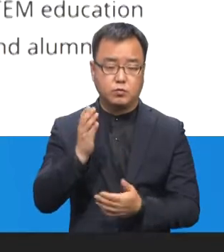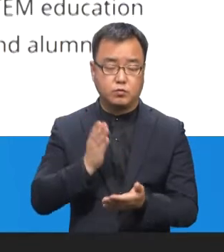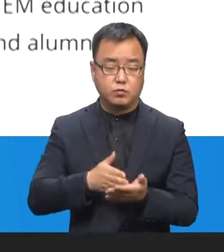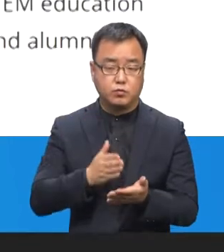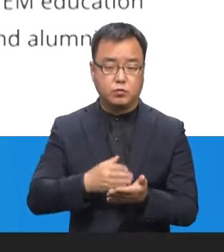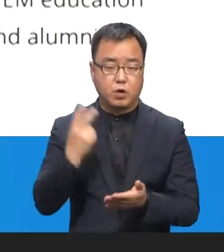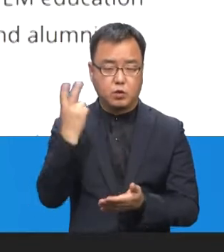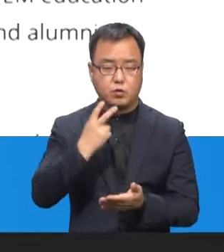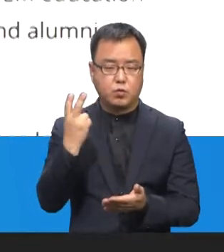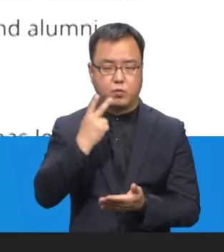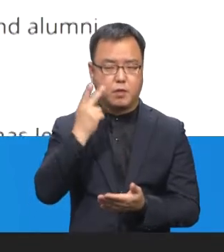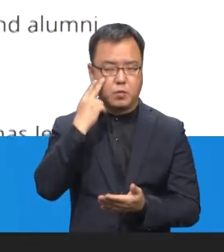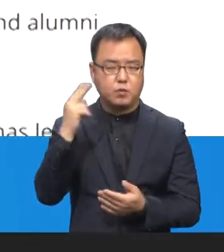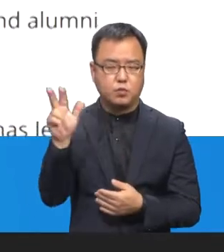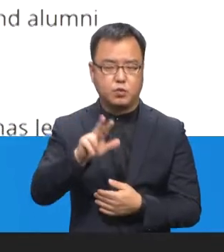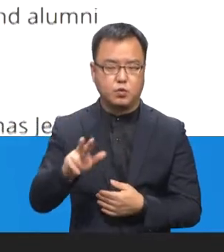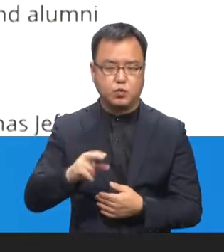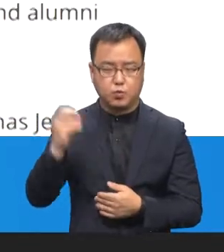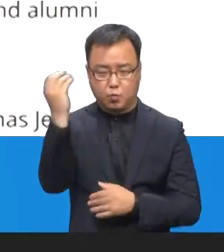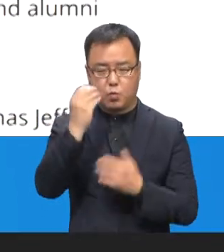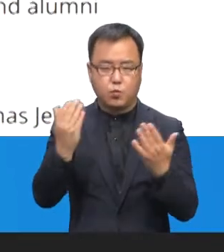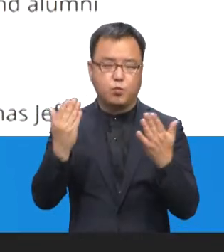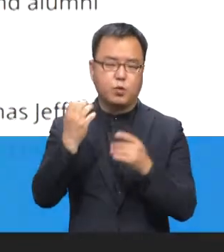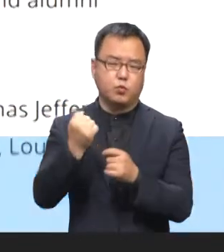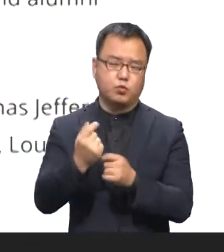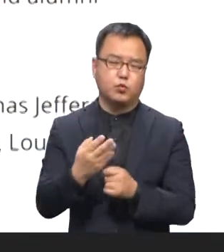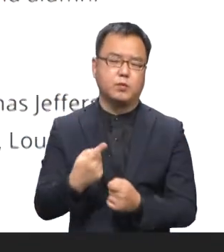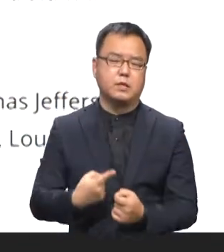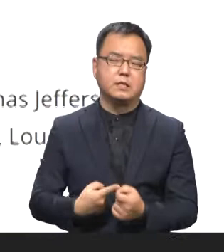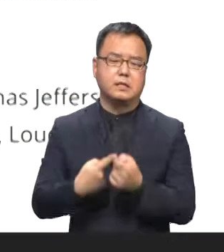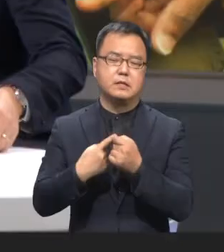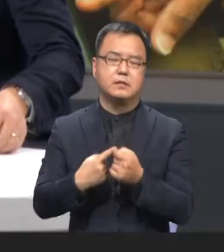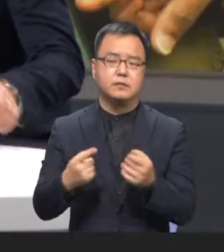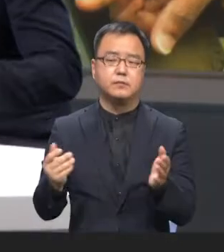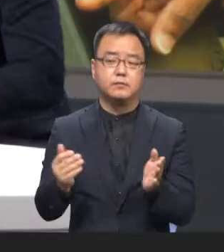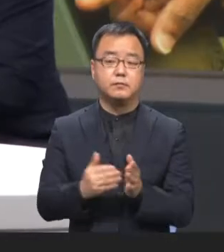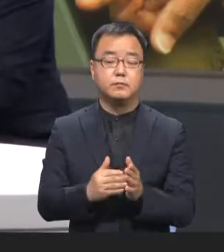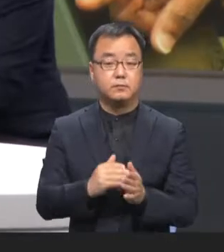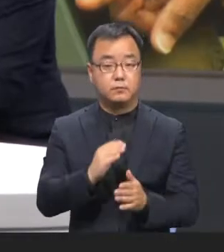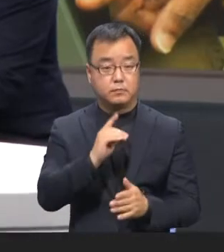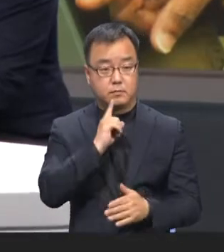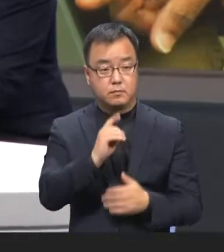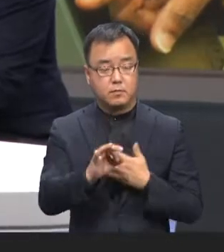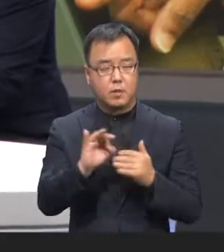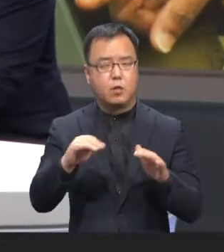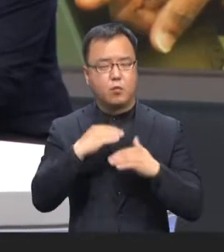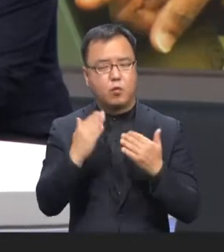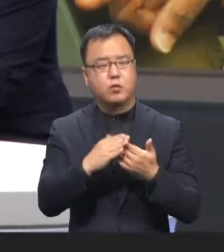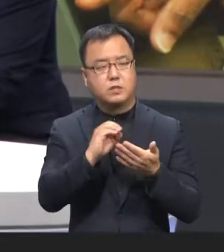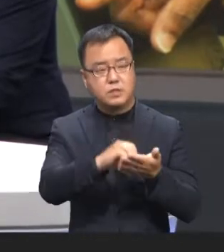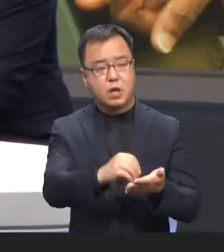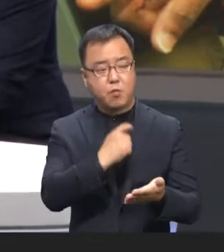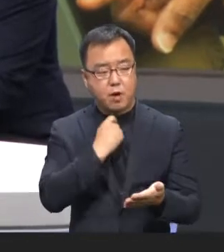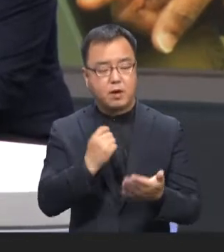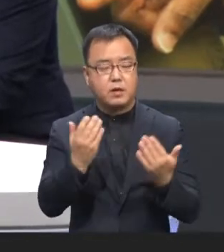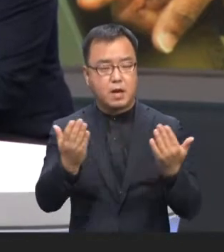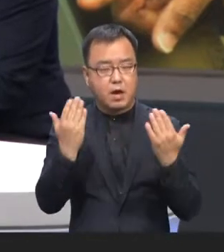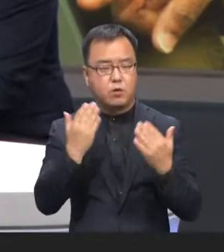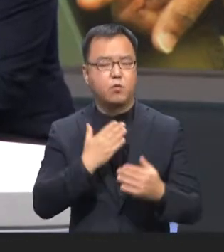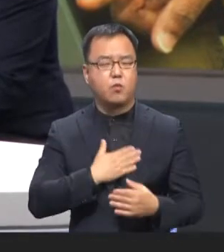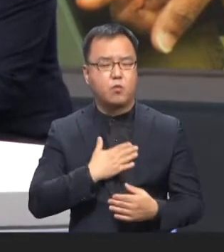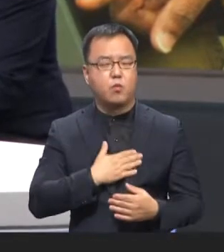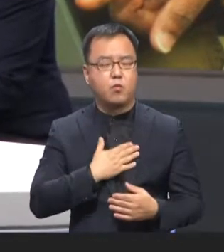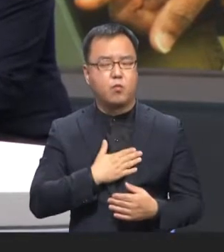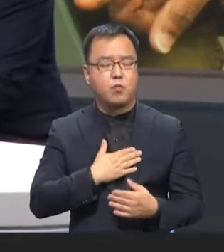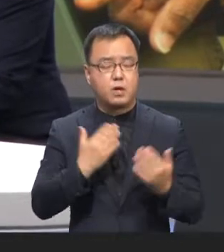전체 고교 순위 에서 또 1등에 차지했습니다 그날 한마디로 뭐 누구나 가고 싶어하는 선망의 학교다 이런 얘기인데 왜